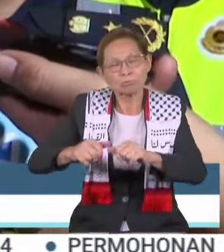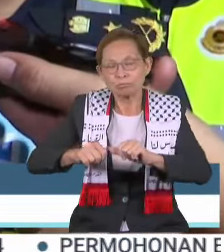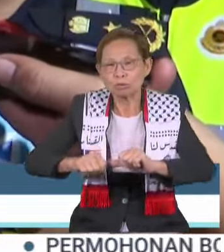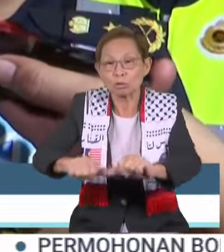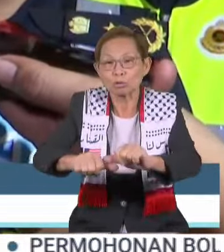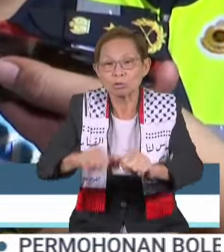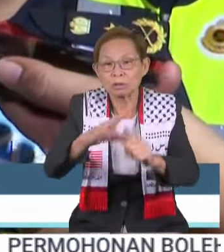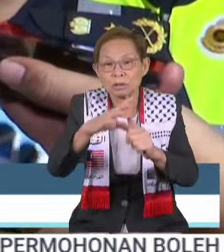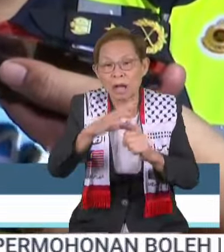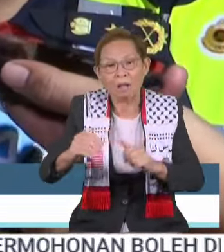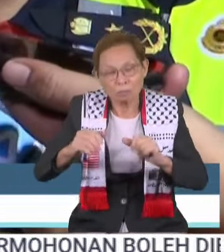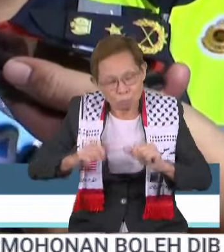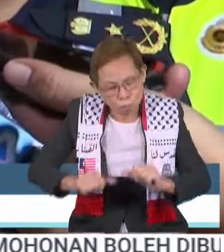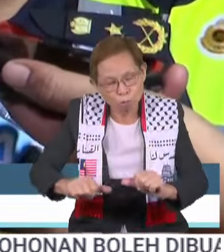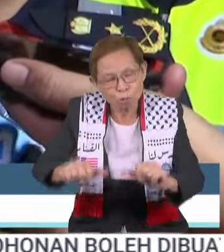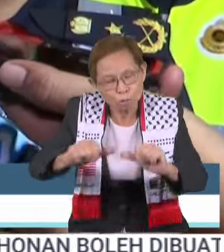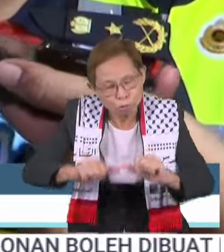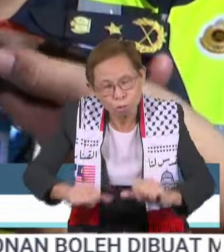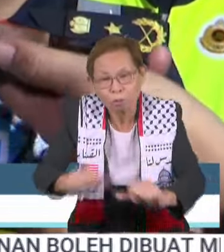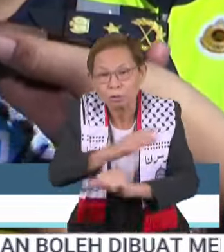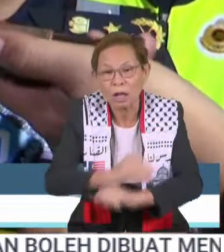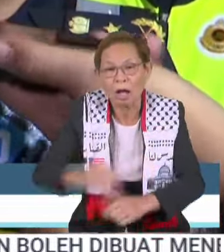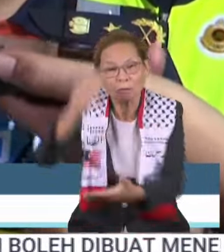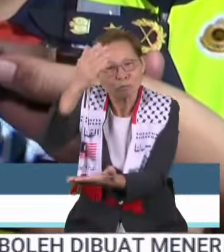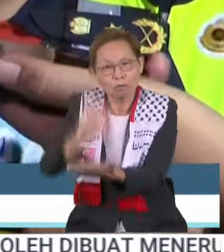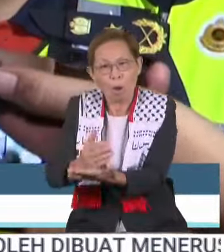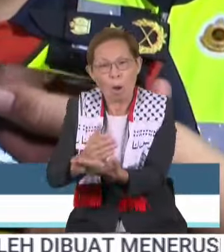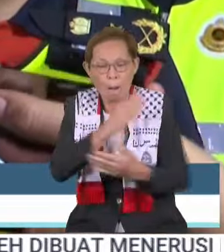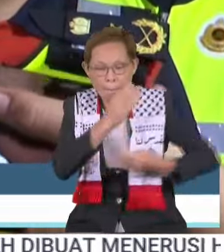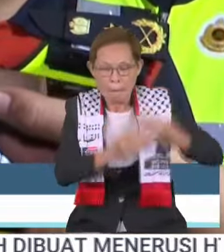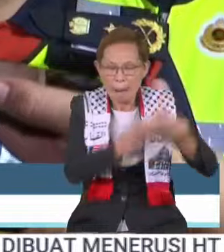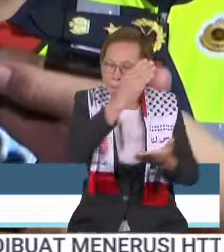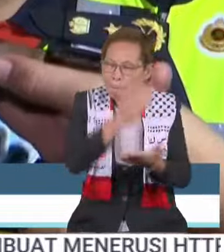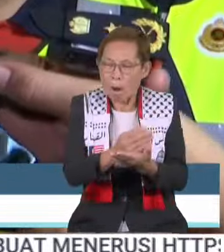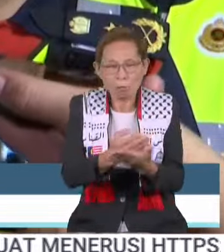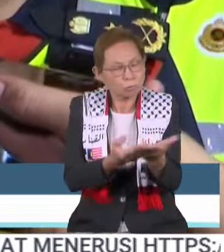Tetapi perjalanan akan diteruskan, tetapi tindakan pemberhentian perlakuan ini